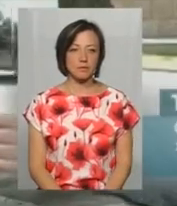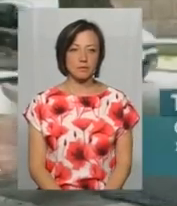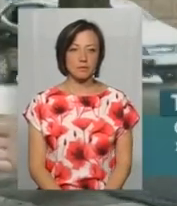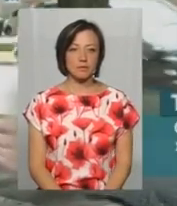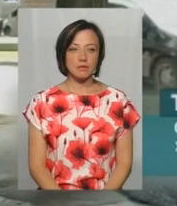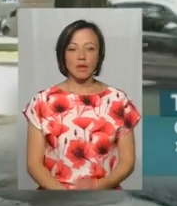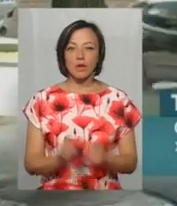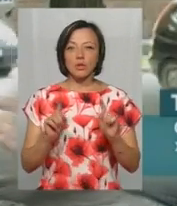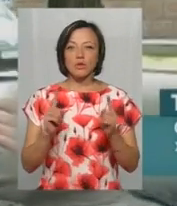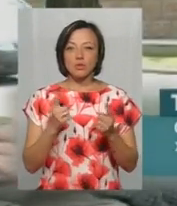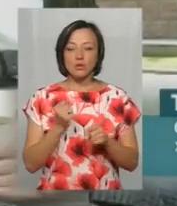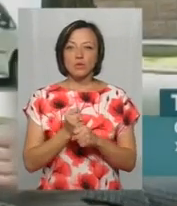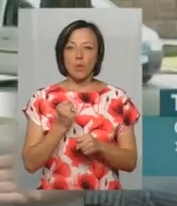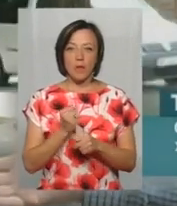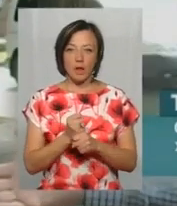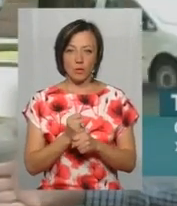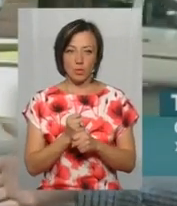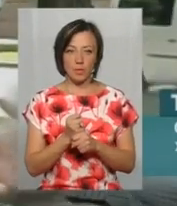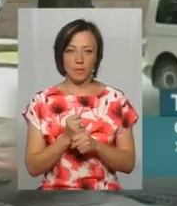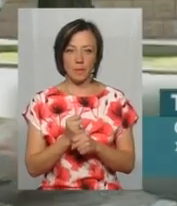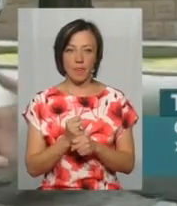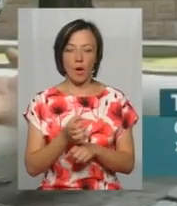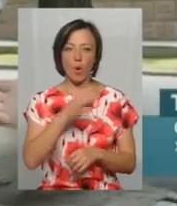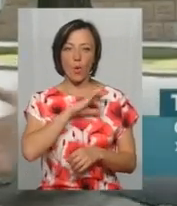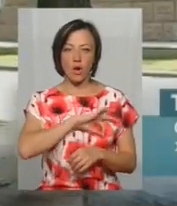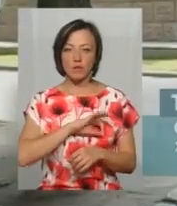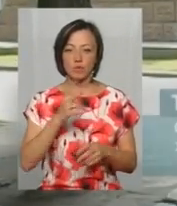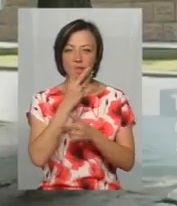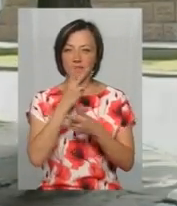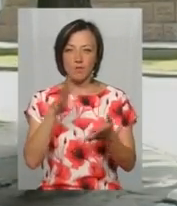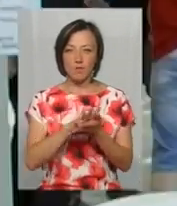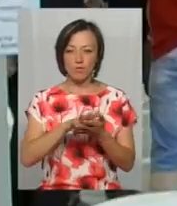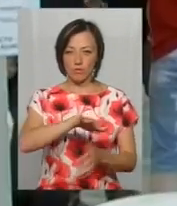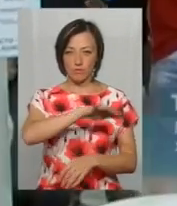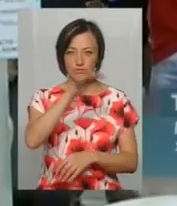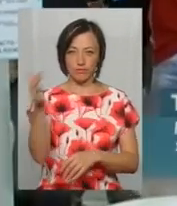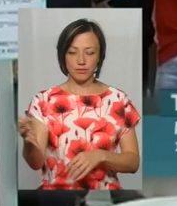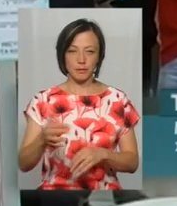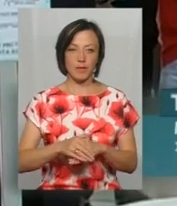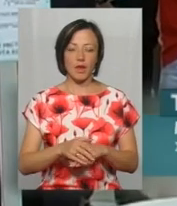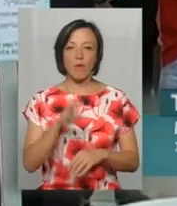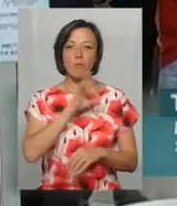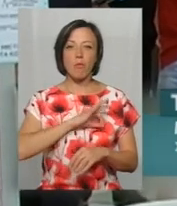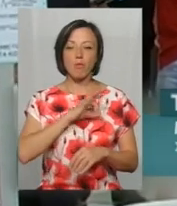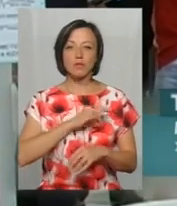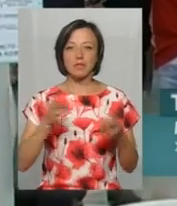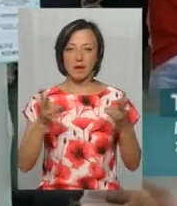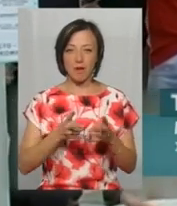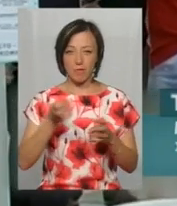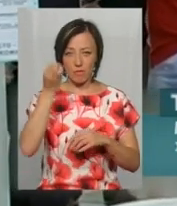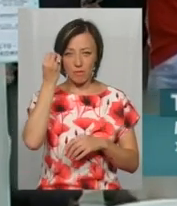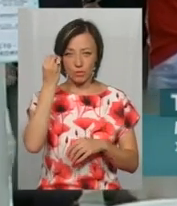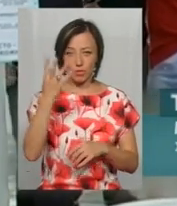Воно дуже зроблено, можна сказати, корисно, що не видно того мусору зверху. По-людськи користуватися, не кидати